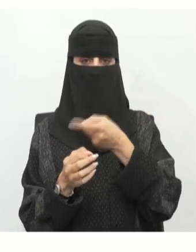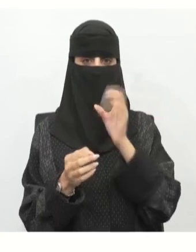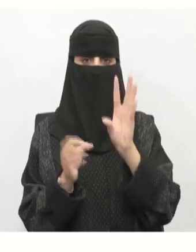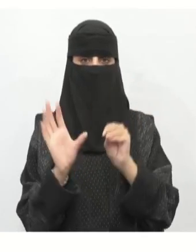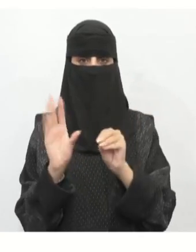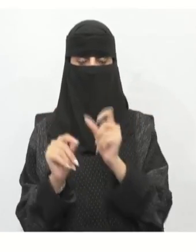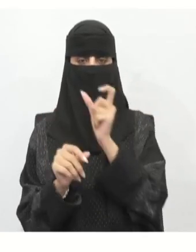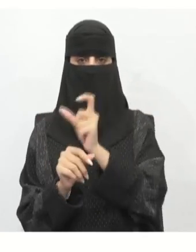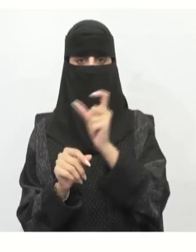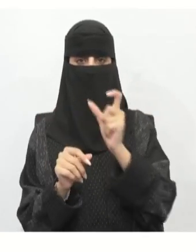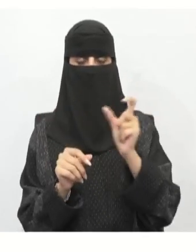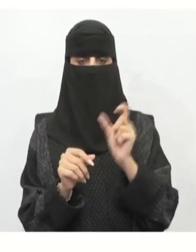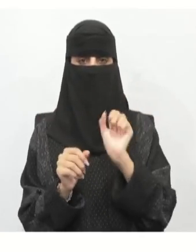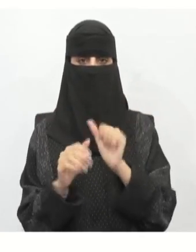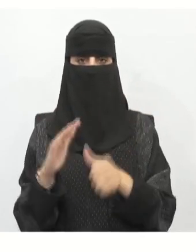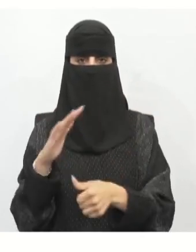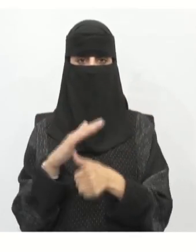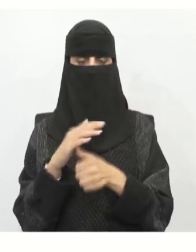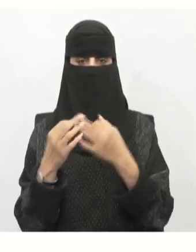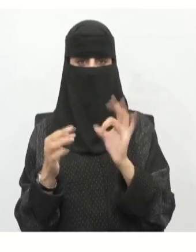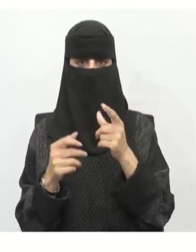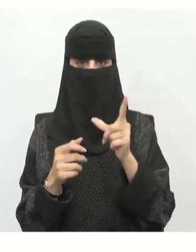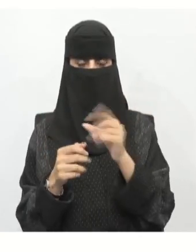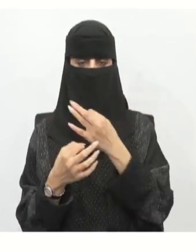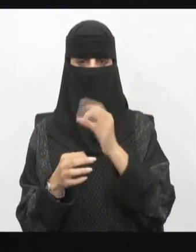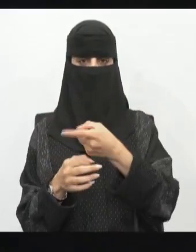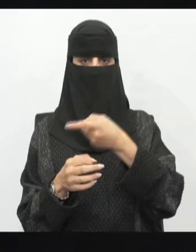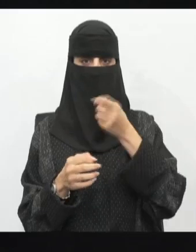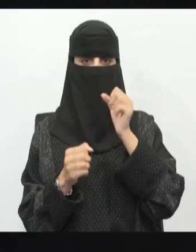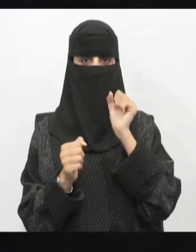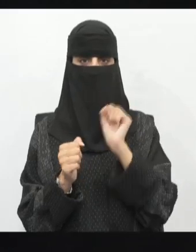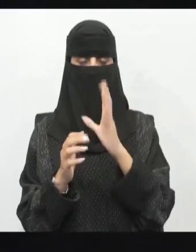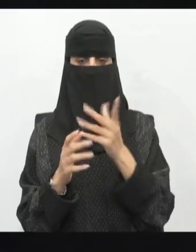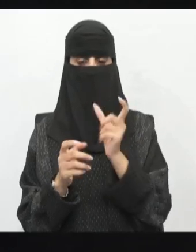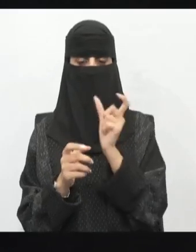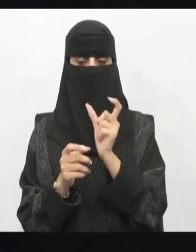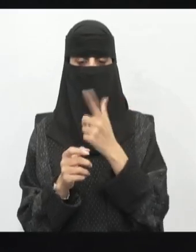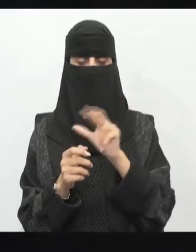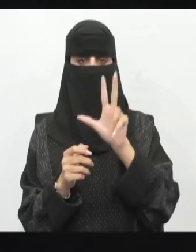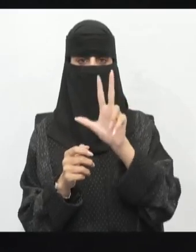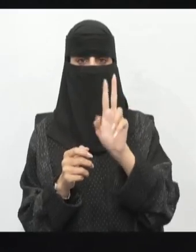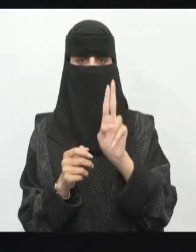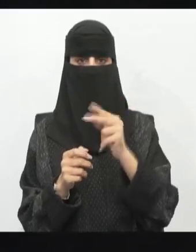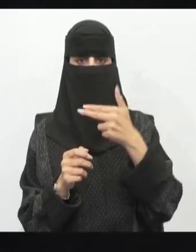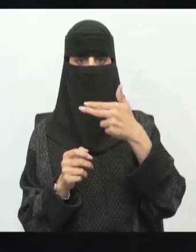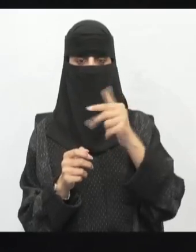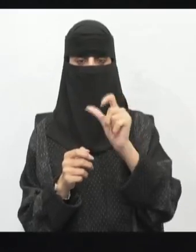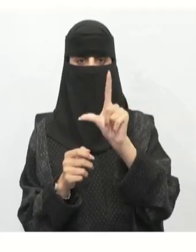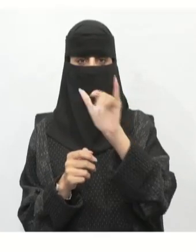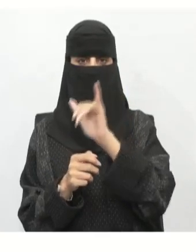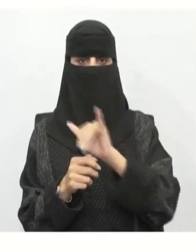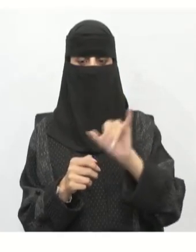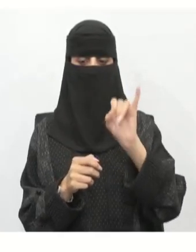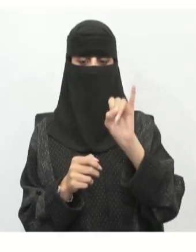تعرفنا على مفهوم التغليف ماذا نقصد بالتغليف بارك الله فيكم